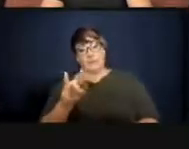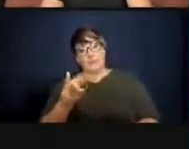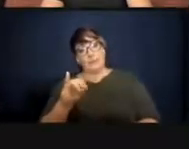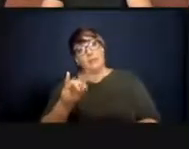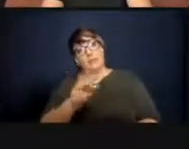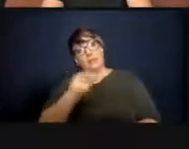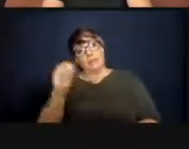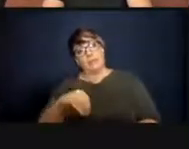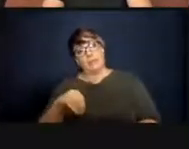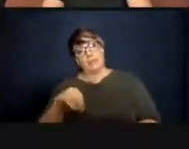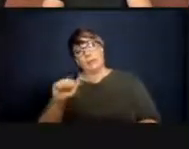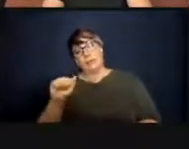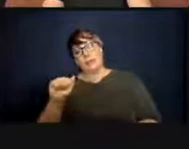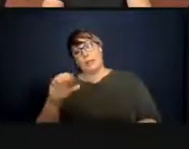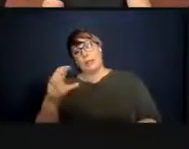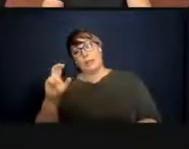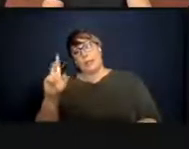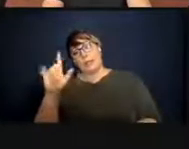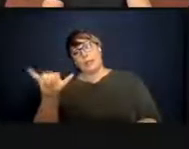kuingia katika shule za upili.